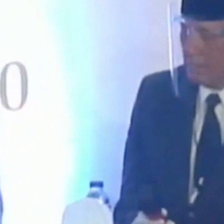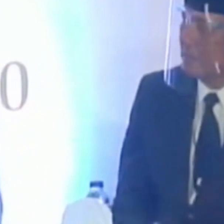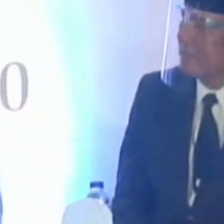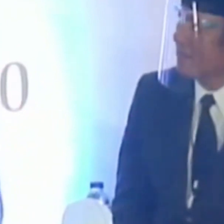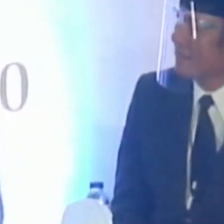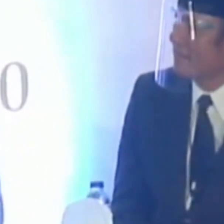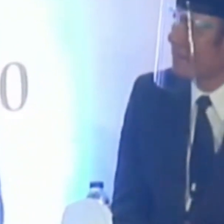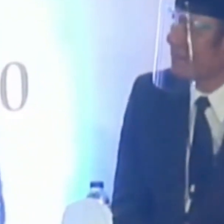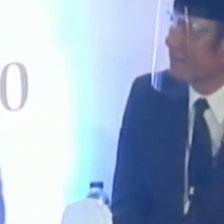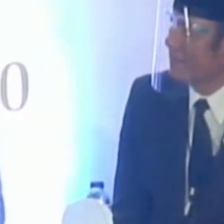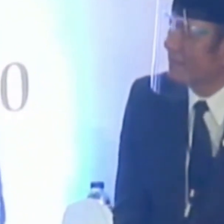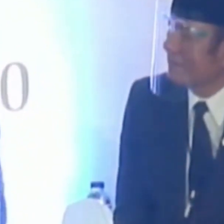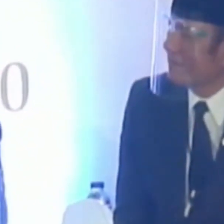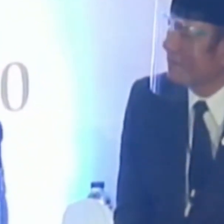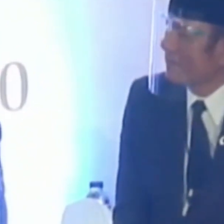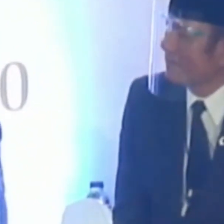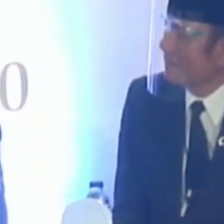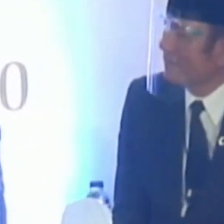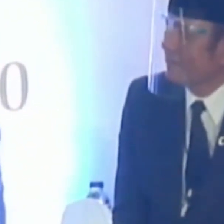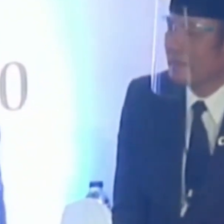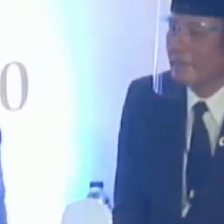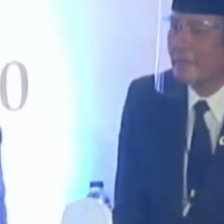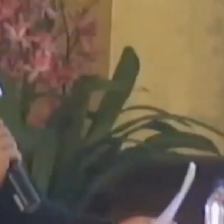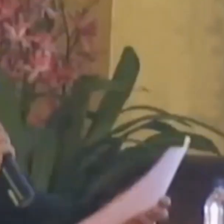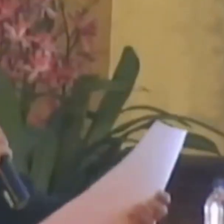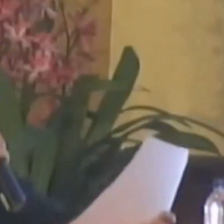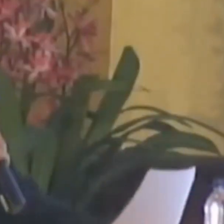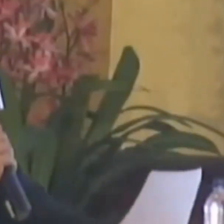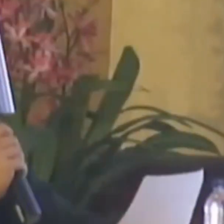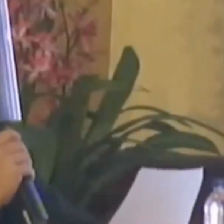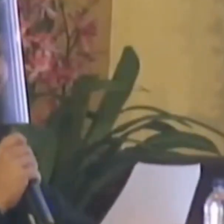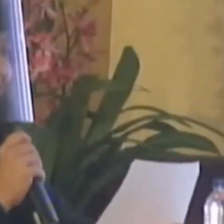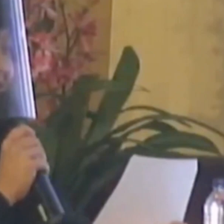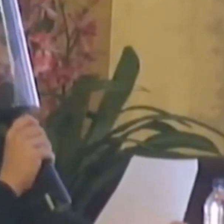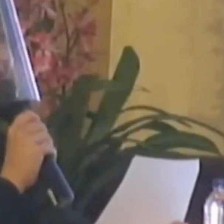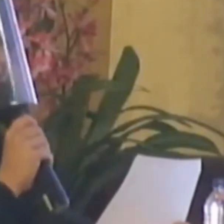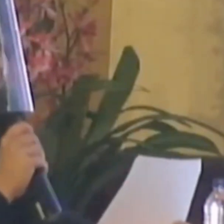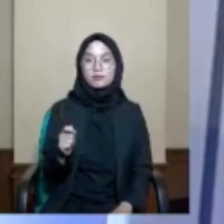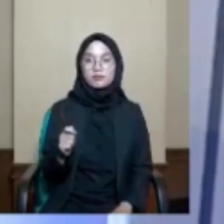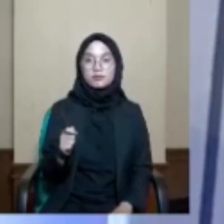kami akan mengulang kembali pertanyaannya. Pasangan calon nomor urut 3.